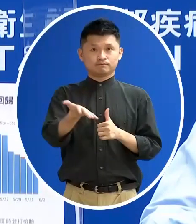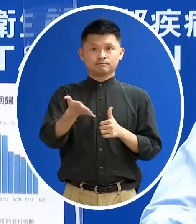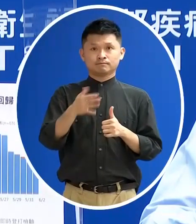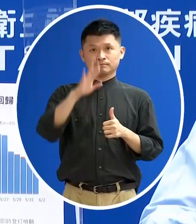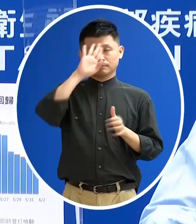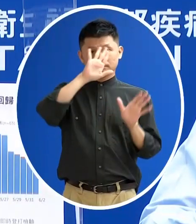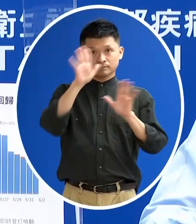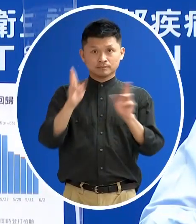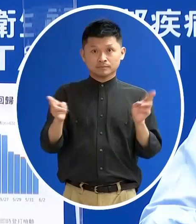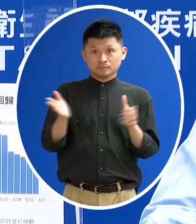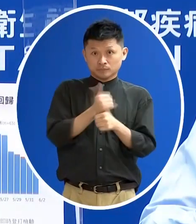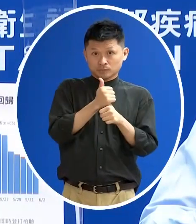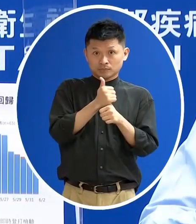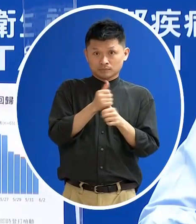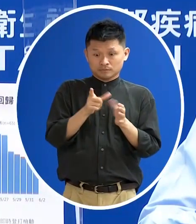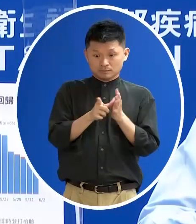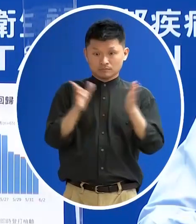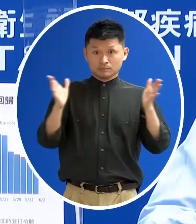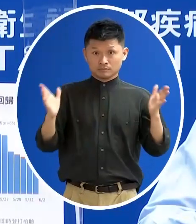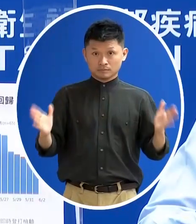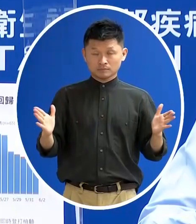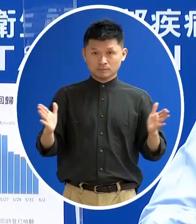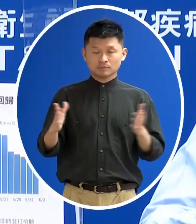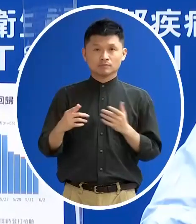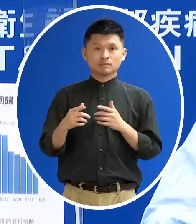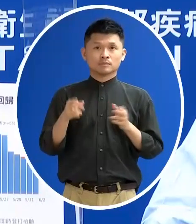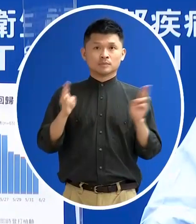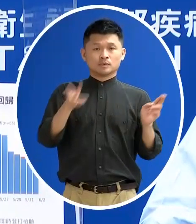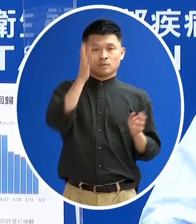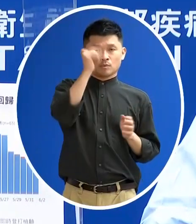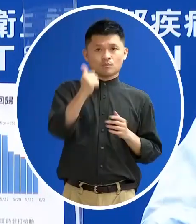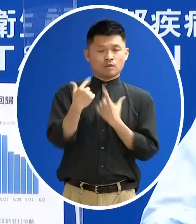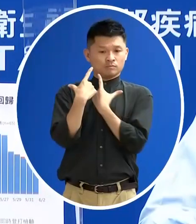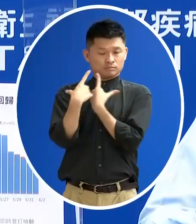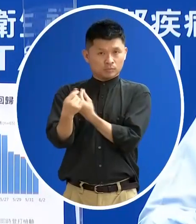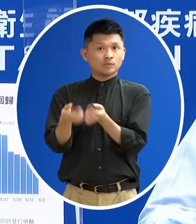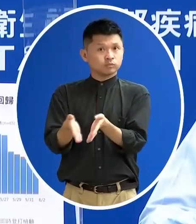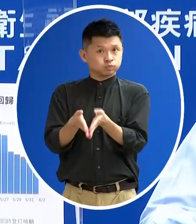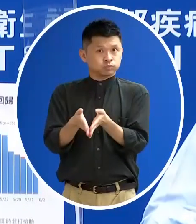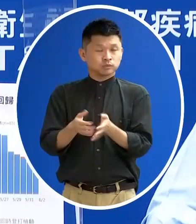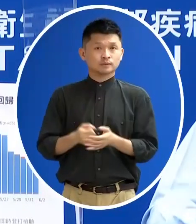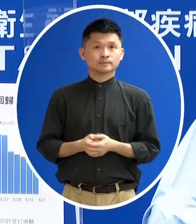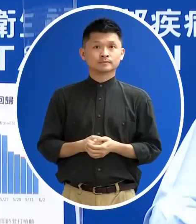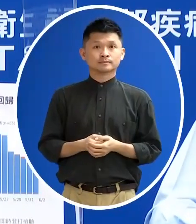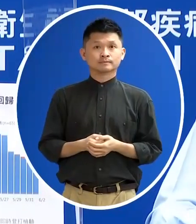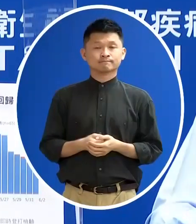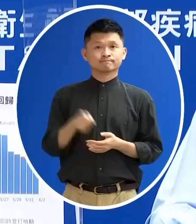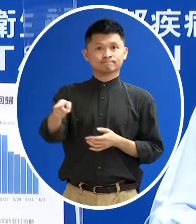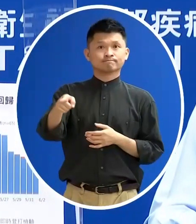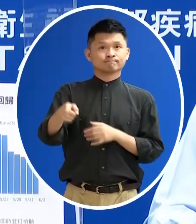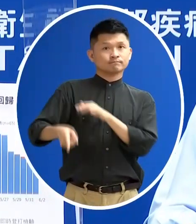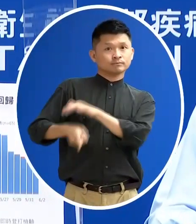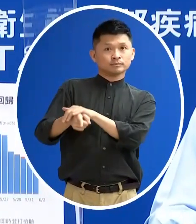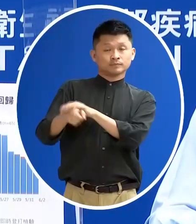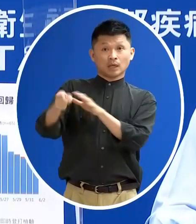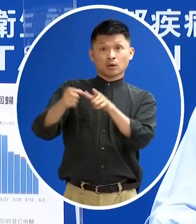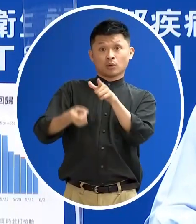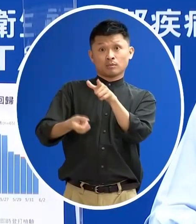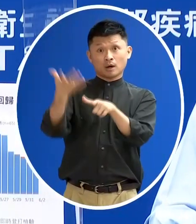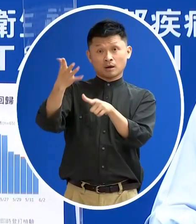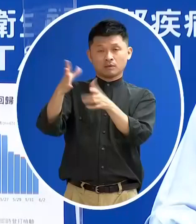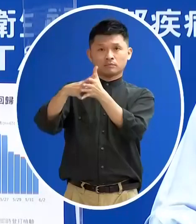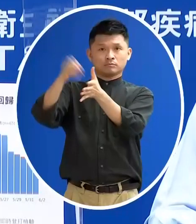立期间，应依中央流行疫情指挥中心指挥官之指示办理。所以我们会发函撤销他的公